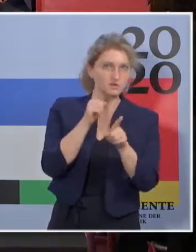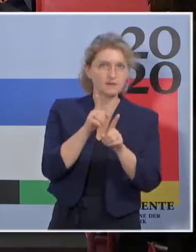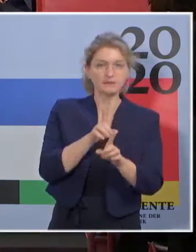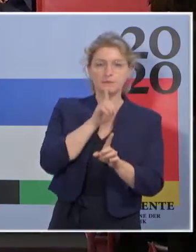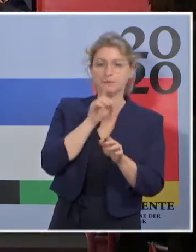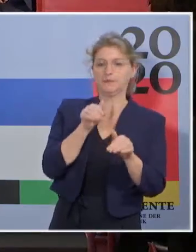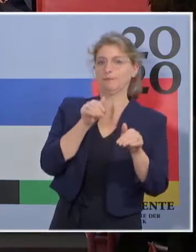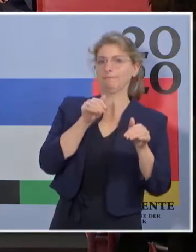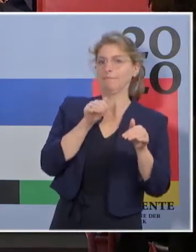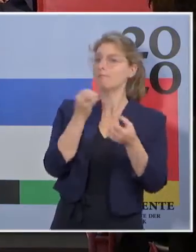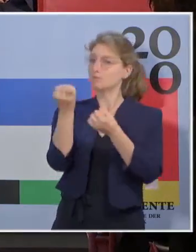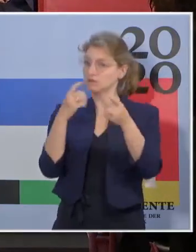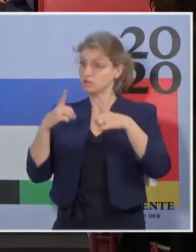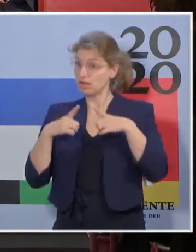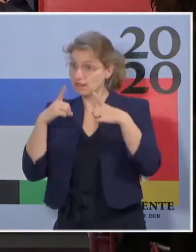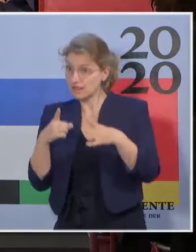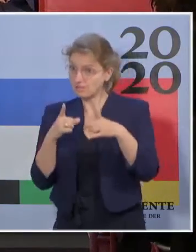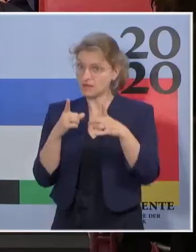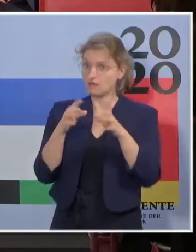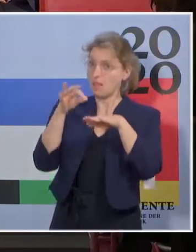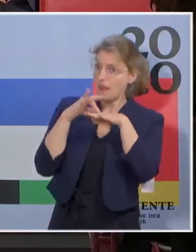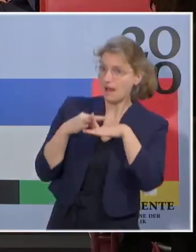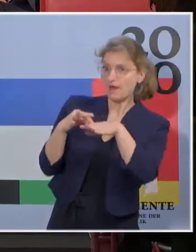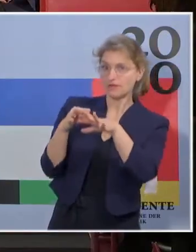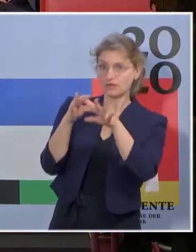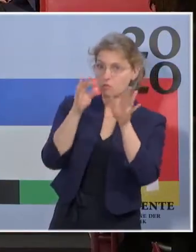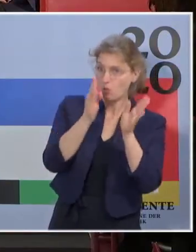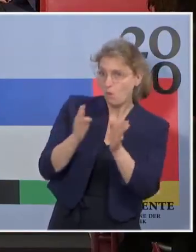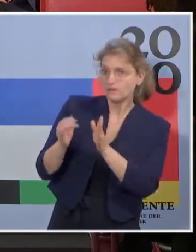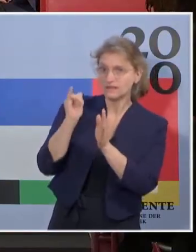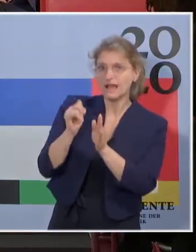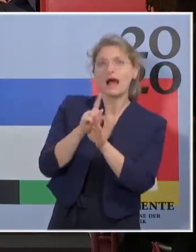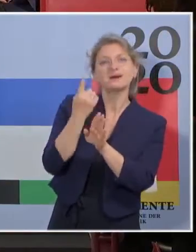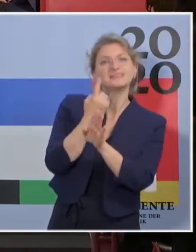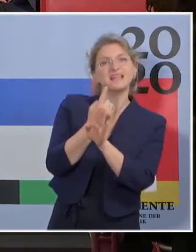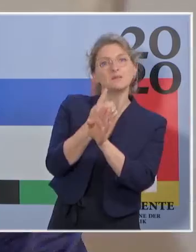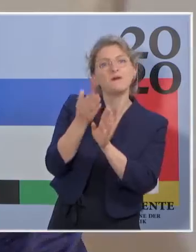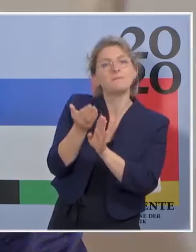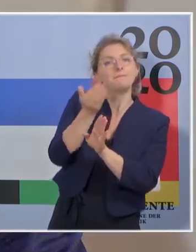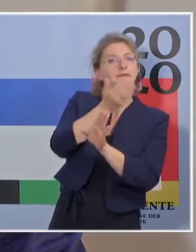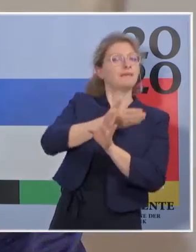Leben ordnet und leitet, aber selbst doch dabei sehr im Hintergrund bleibt.